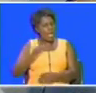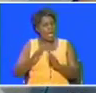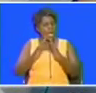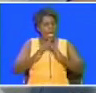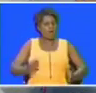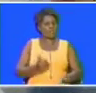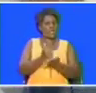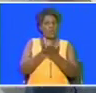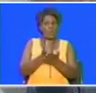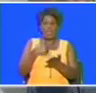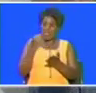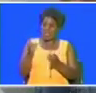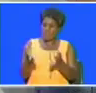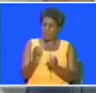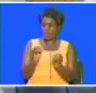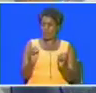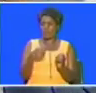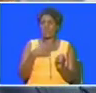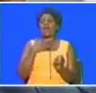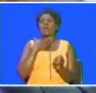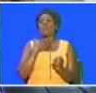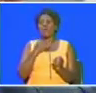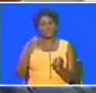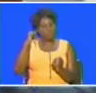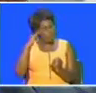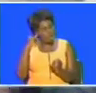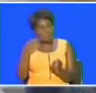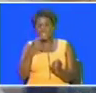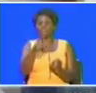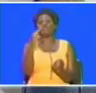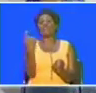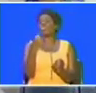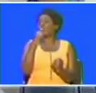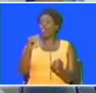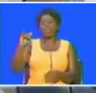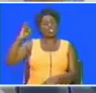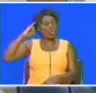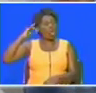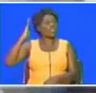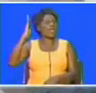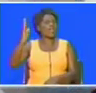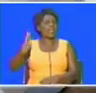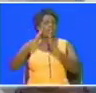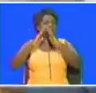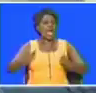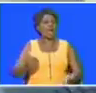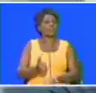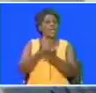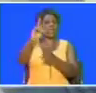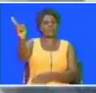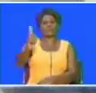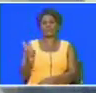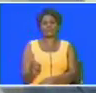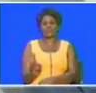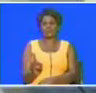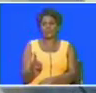kama hauko. Kama hauko akwambie nilikuwa nataka kitu nyumbani, nilikuwa nitakupiga simu ama nitakwenda kule. Lakini si anapiga tu msichana wa kazi simu, anamuuliza hivi na hivi na hivi